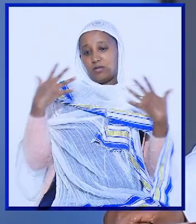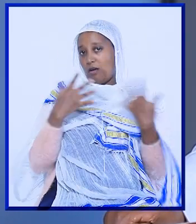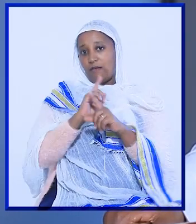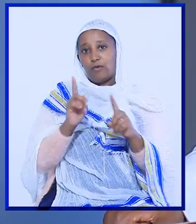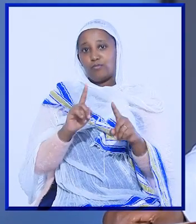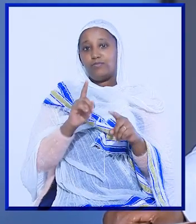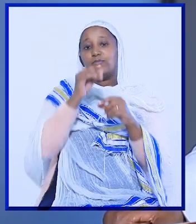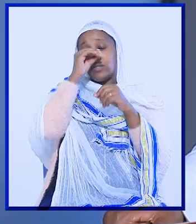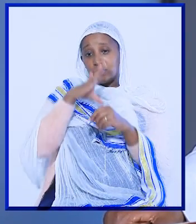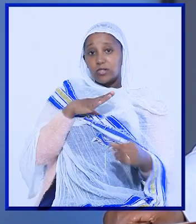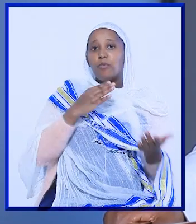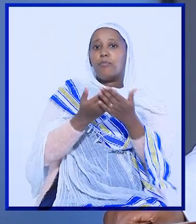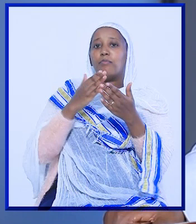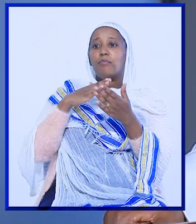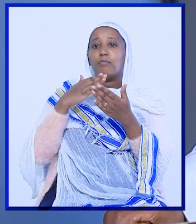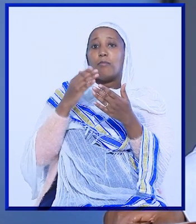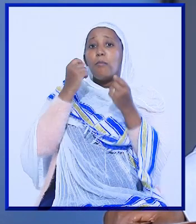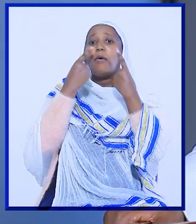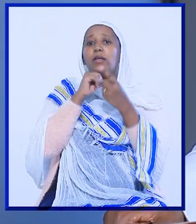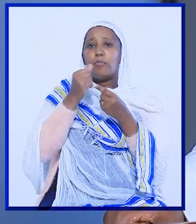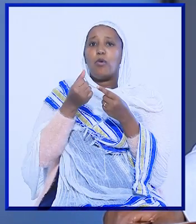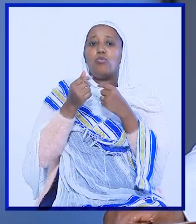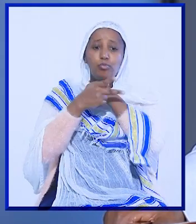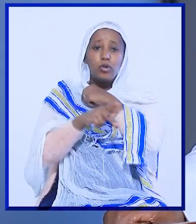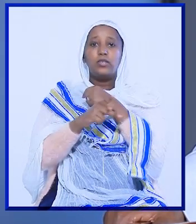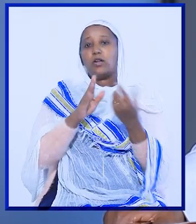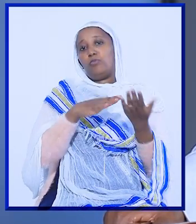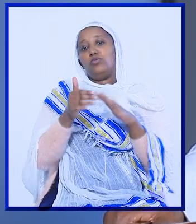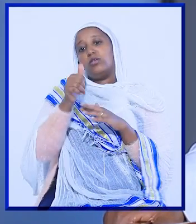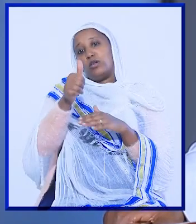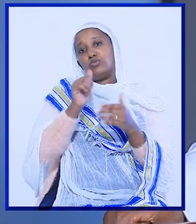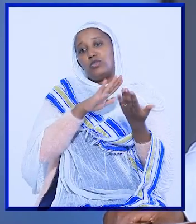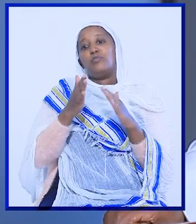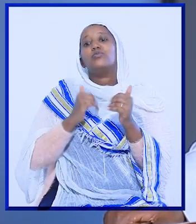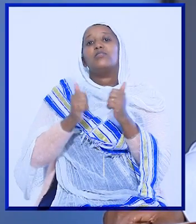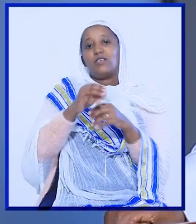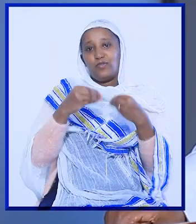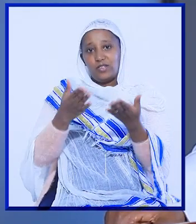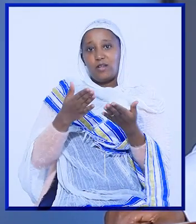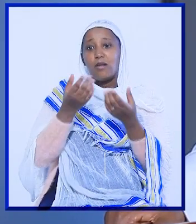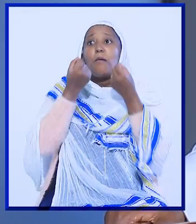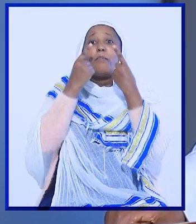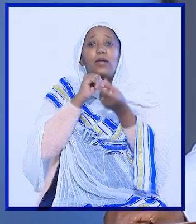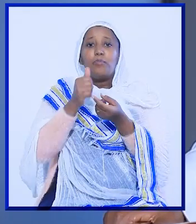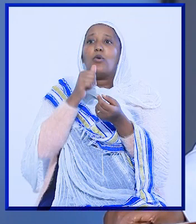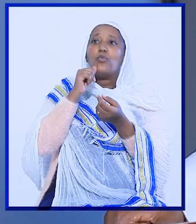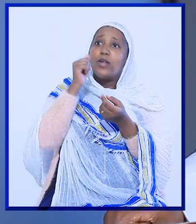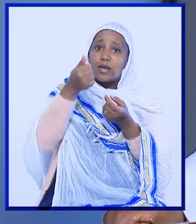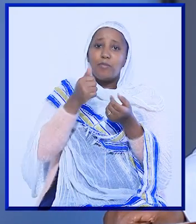ስለ ክርስትናቸው ፍርሃት የሚሰማቸው አይደሉም። ሰው ባልገባው ጉዳይ እንኳን ይሞታል። ባልተረዳው ፖለቲካ ራሱን ለሞት አሳልፎ